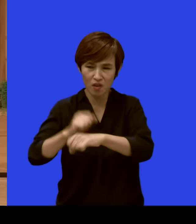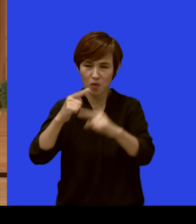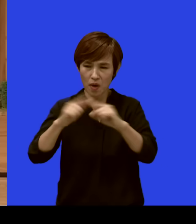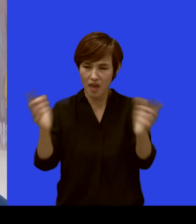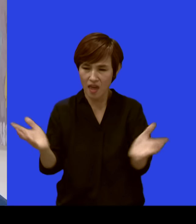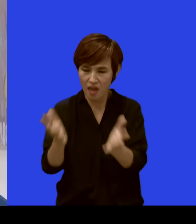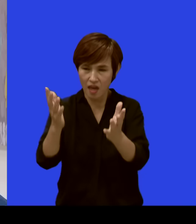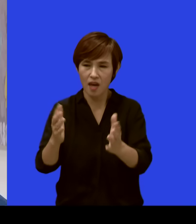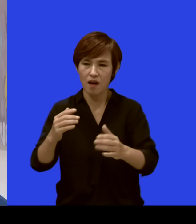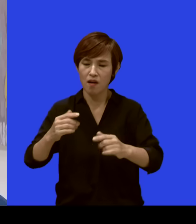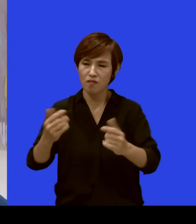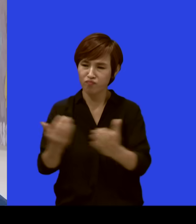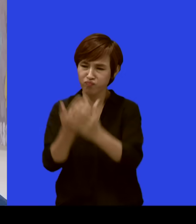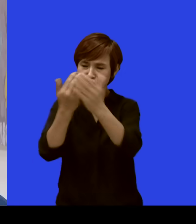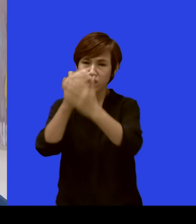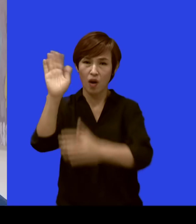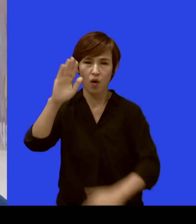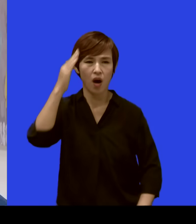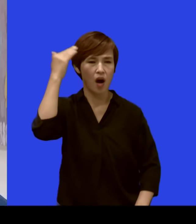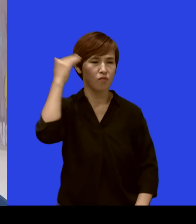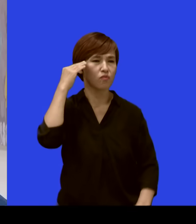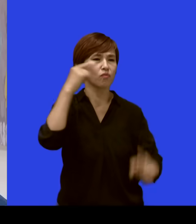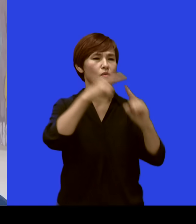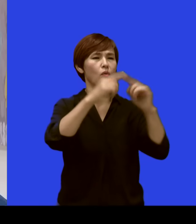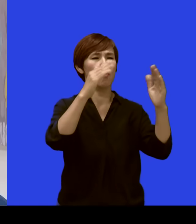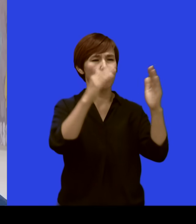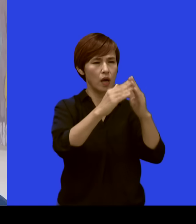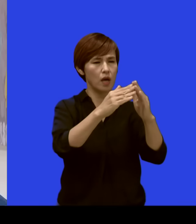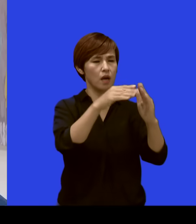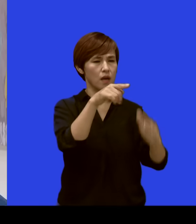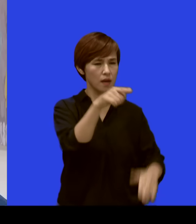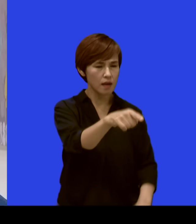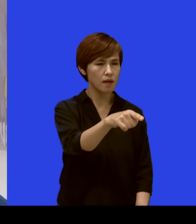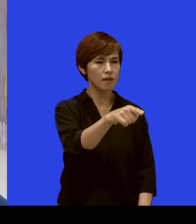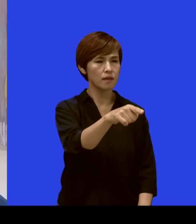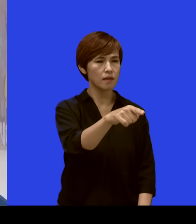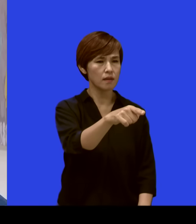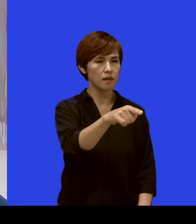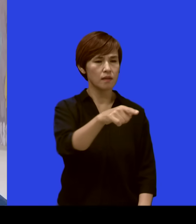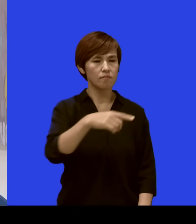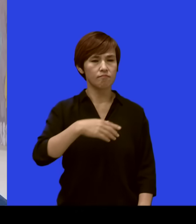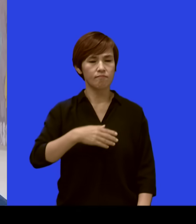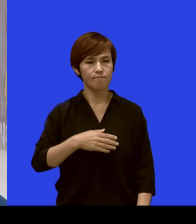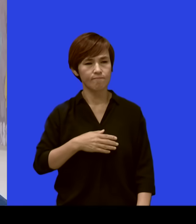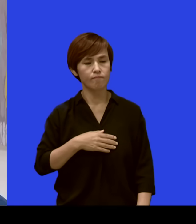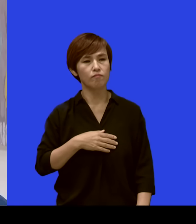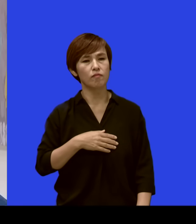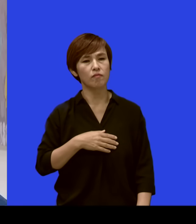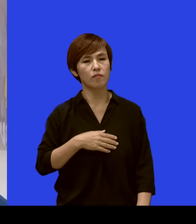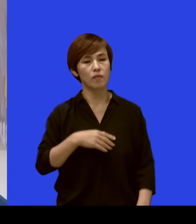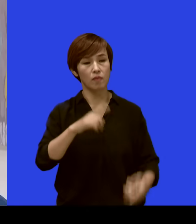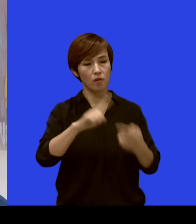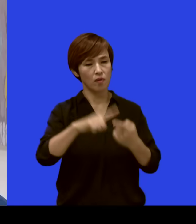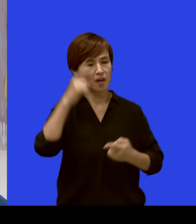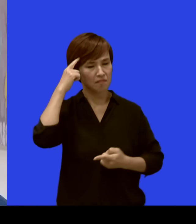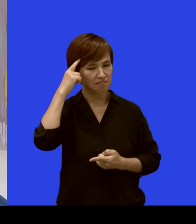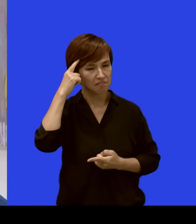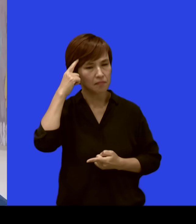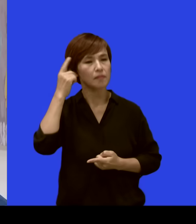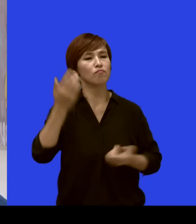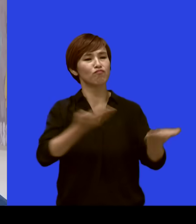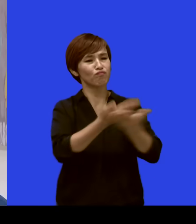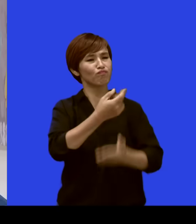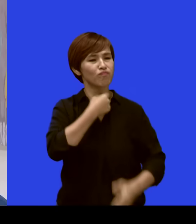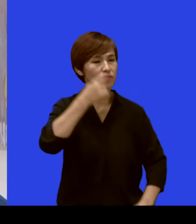생각이 아니라 나는 한국 교회를 향해서 그 내가 갖고 있는 그 고민들을 함께 나누고 싶은데 또 학교의